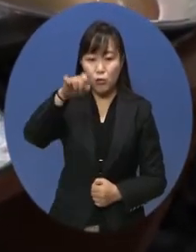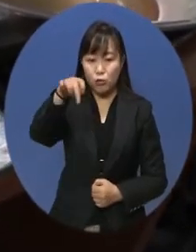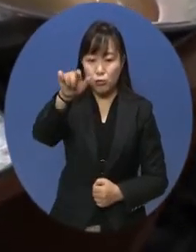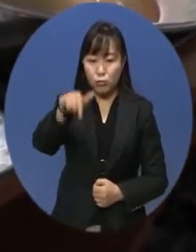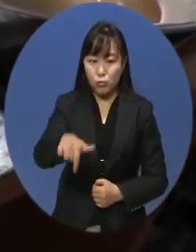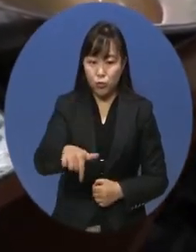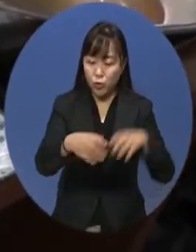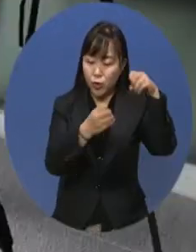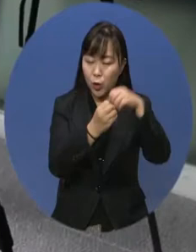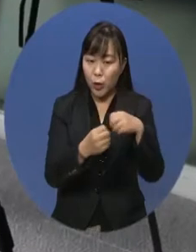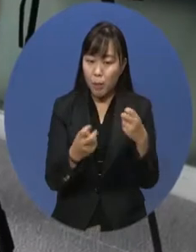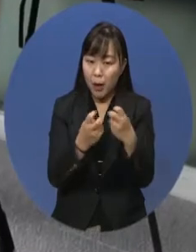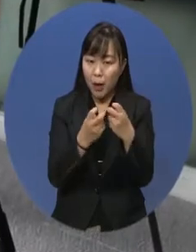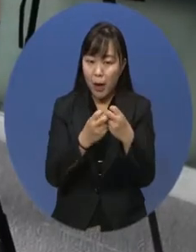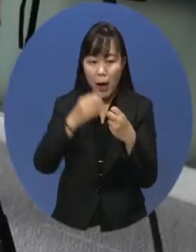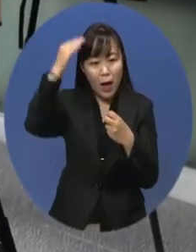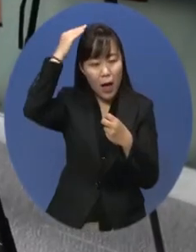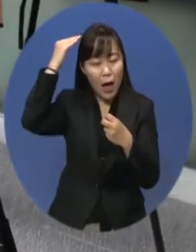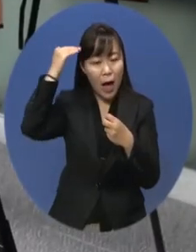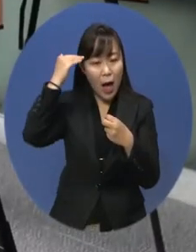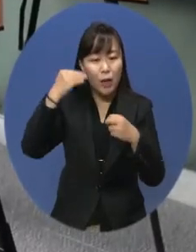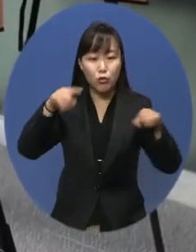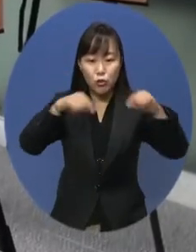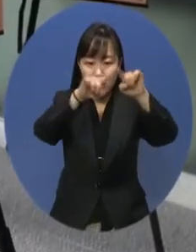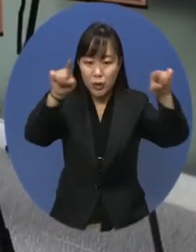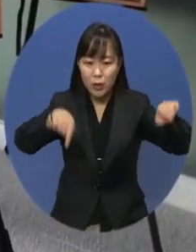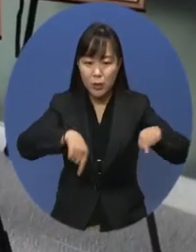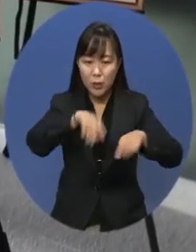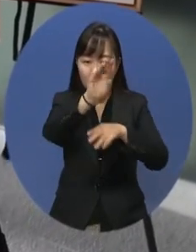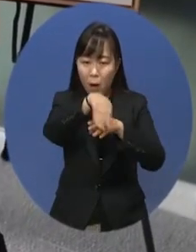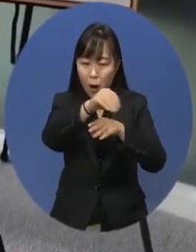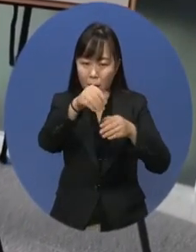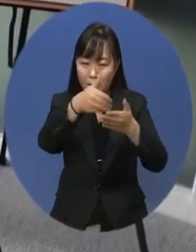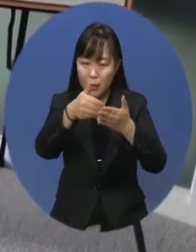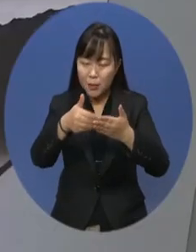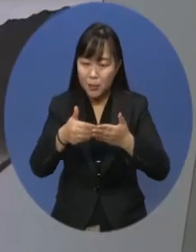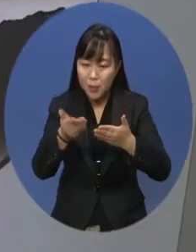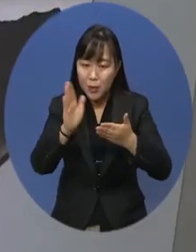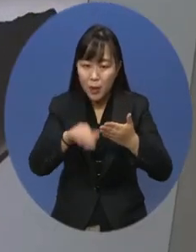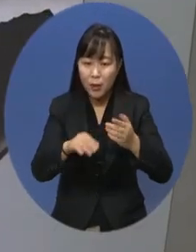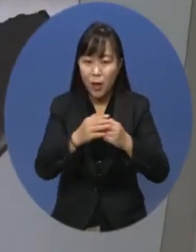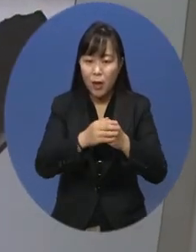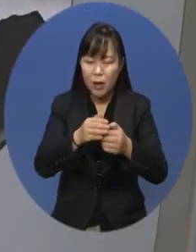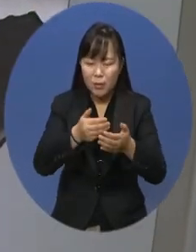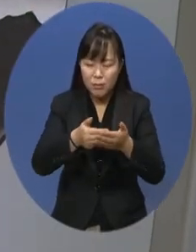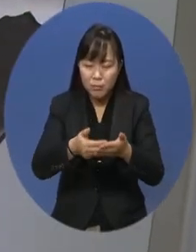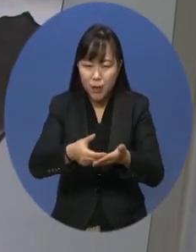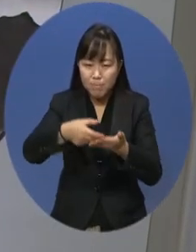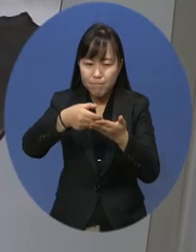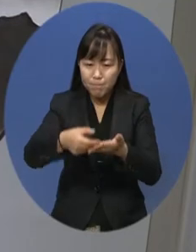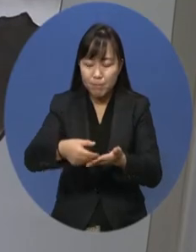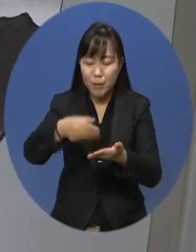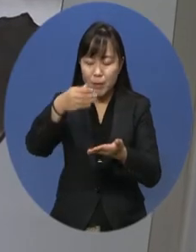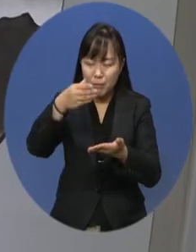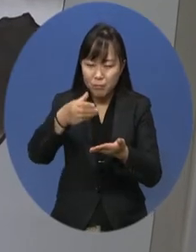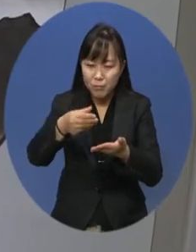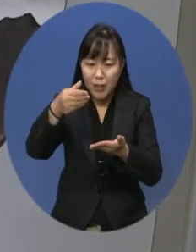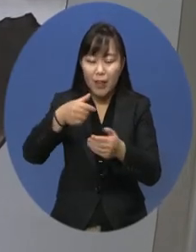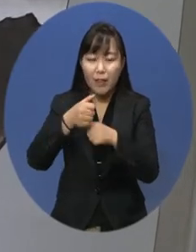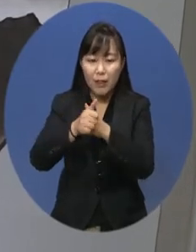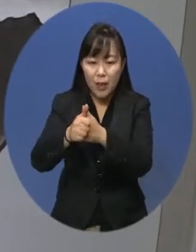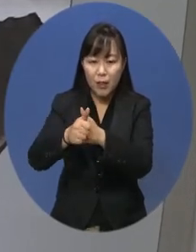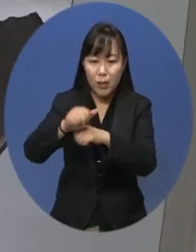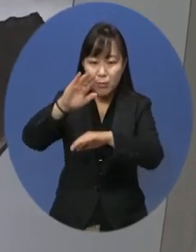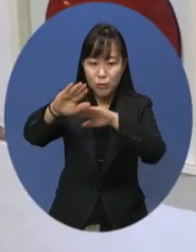방식인 한지에 먹 꽈 부수로 그려왔던 기법에서 뭐 의 농도와 색으로 밑그림을 그린 후 붙여